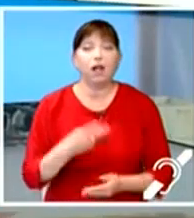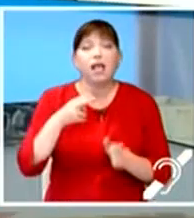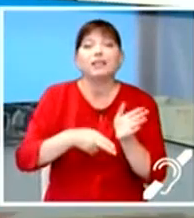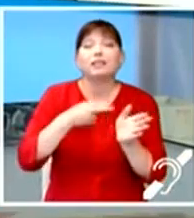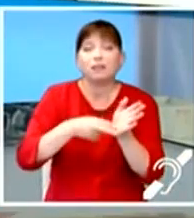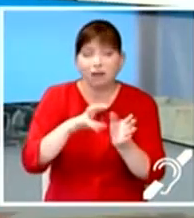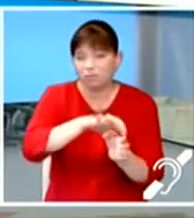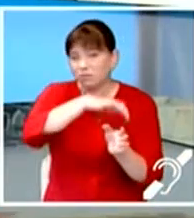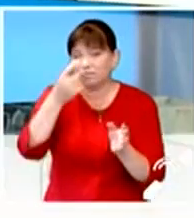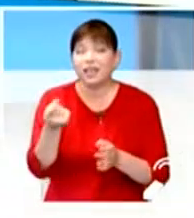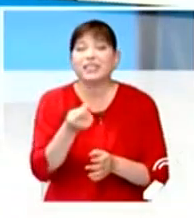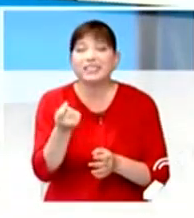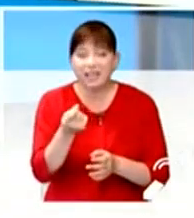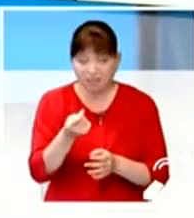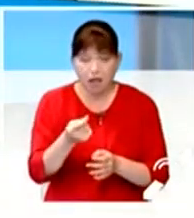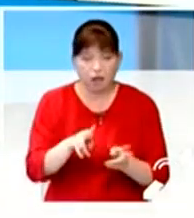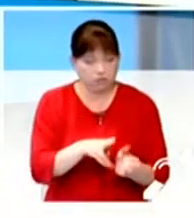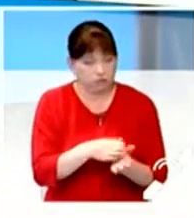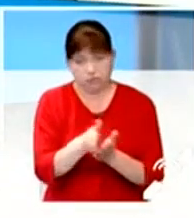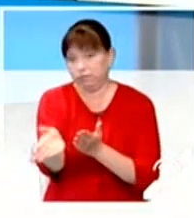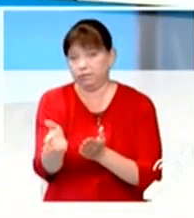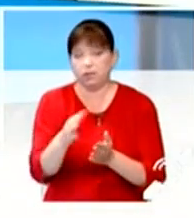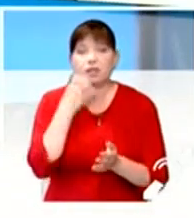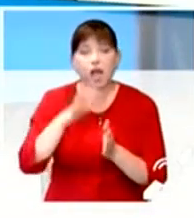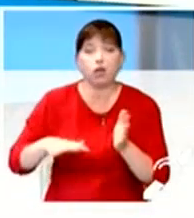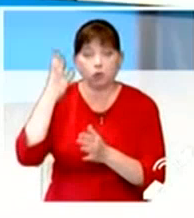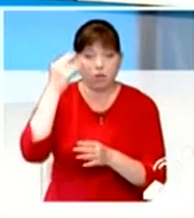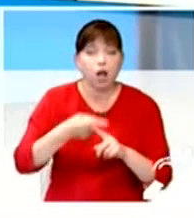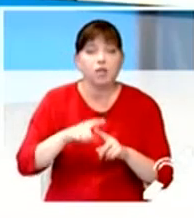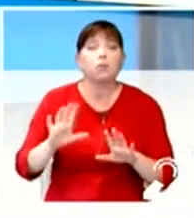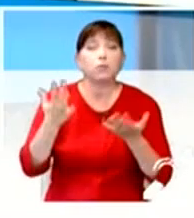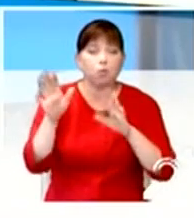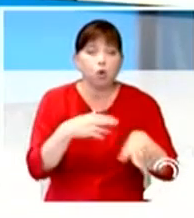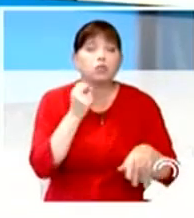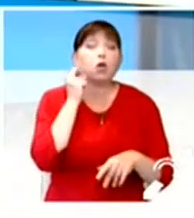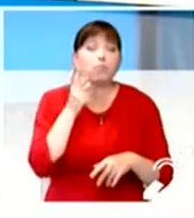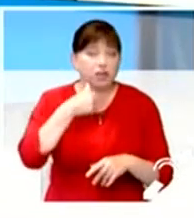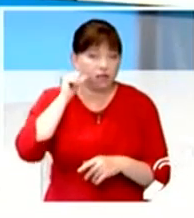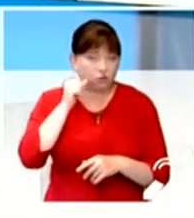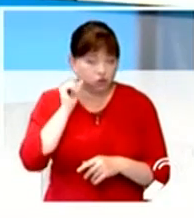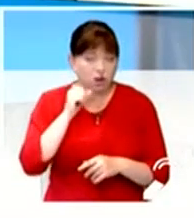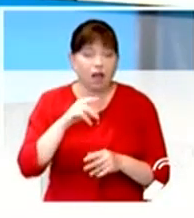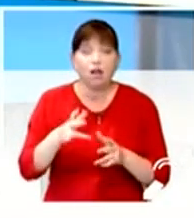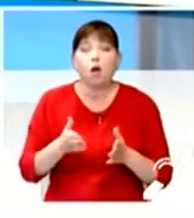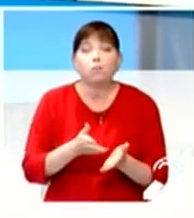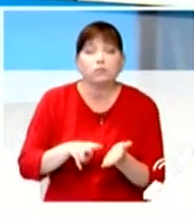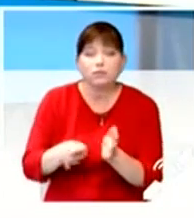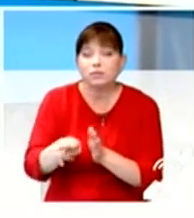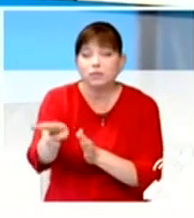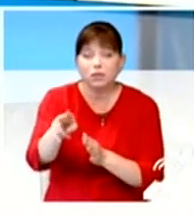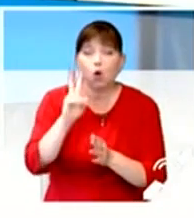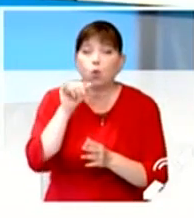Un tren încărcat cu cereale a deraiat în sudul Republicii Moldova. Incidentul a avut loc în după amiaza zilei de ieri pe segmentul de cale